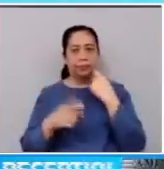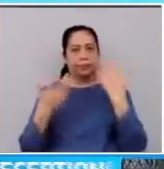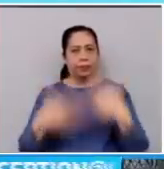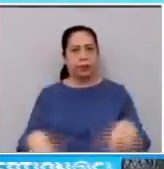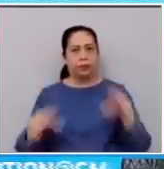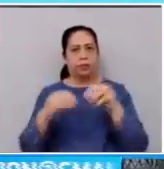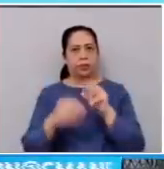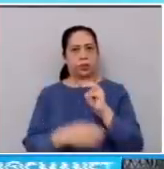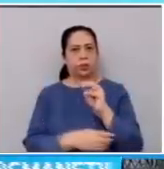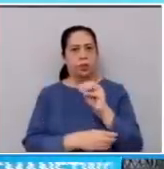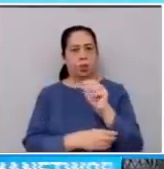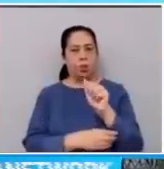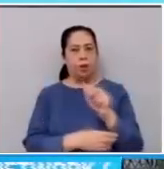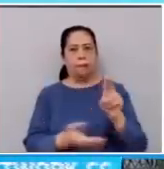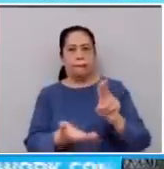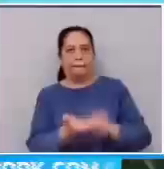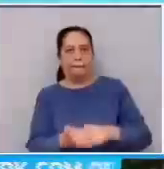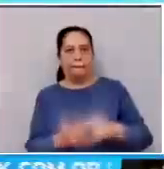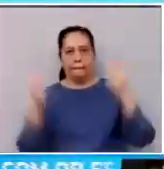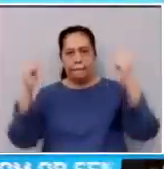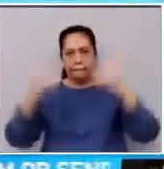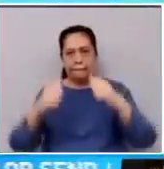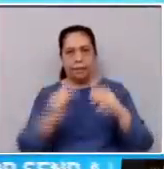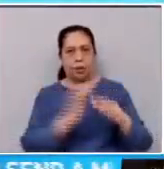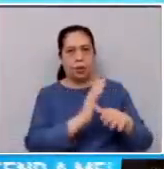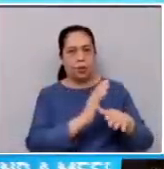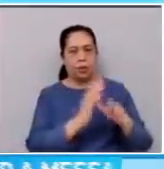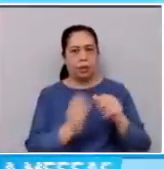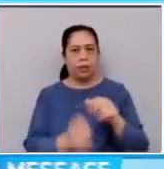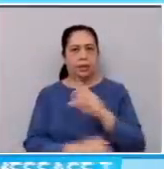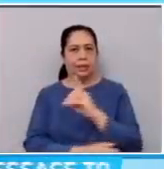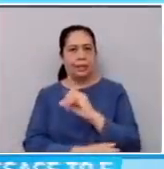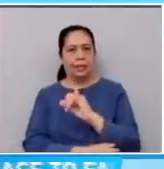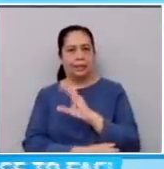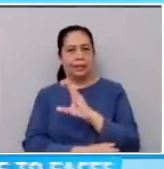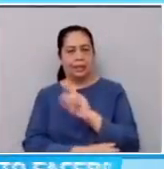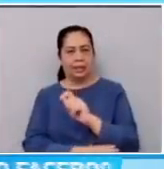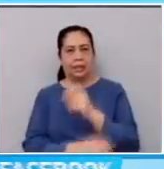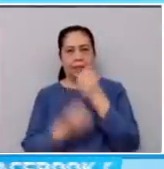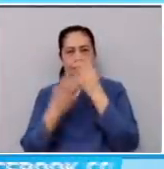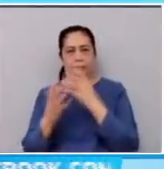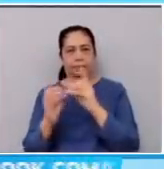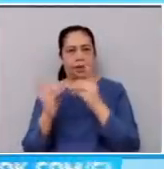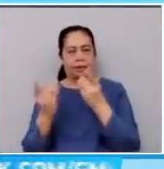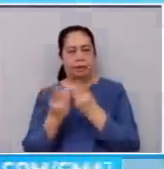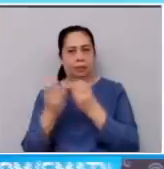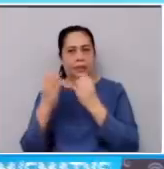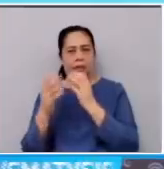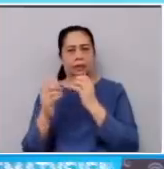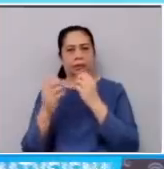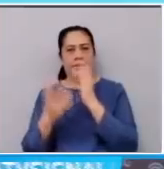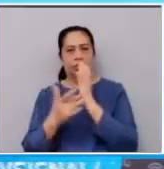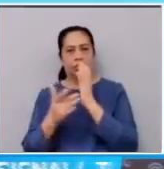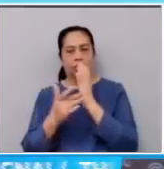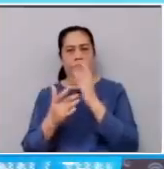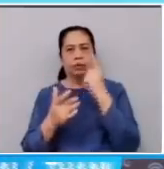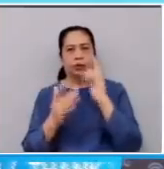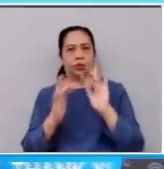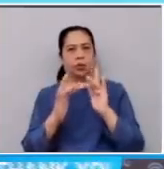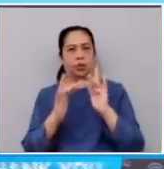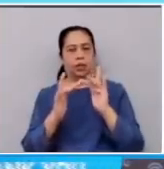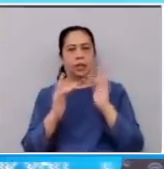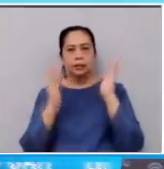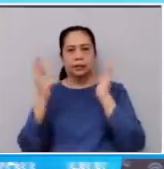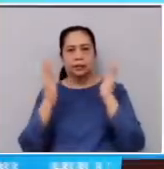signing o pagpirma ng kasunduan ng COMELEC at DICT o Department of Information and Communications Technology para sa mga online services nila ngayong